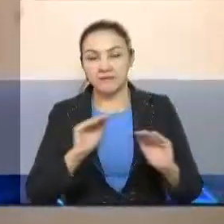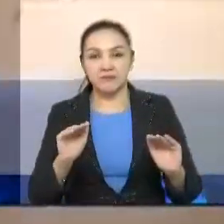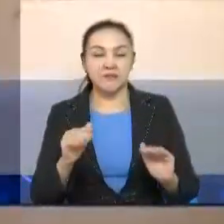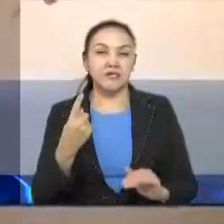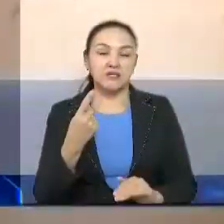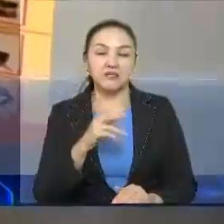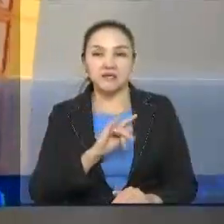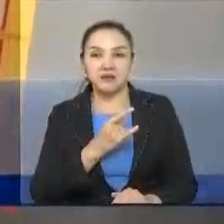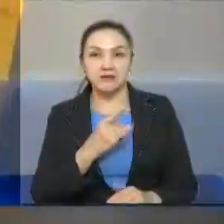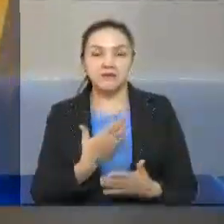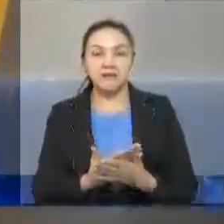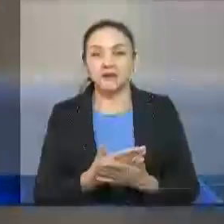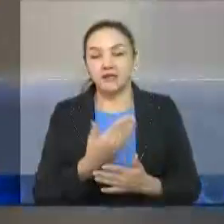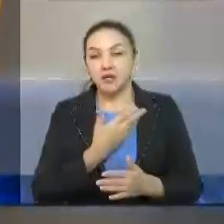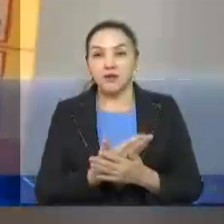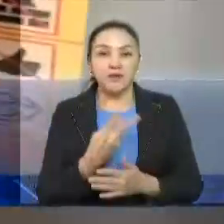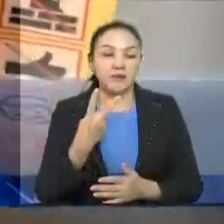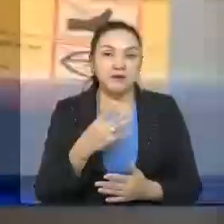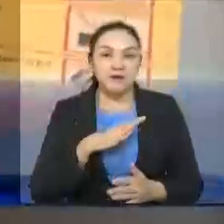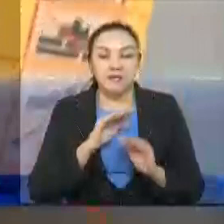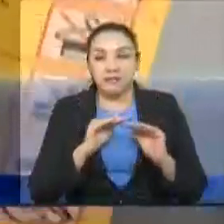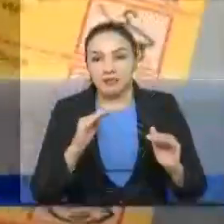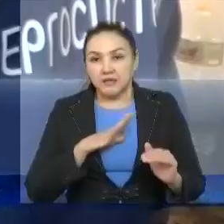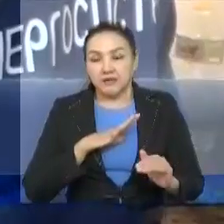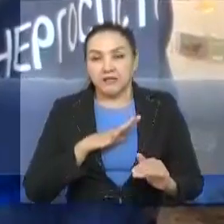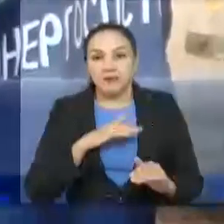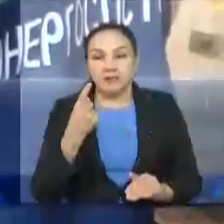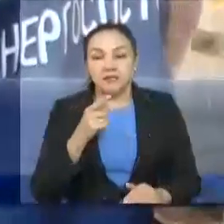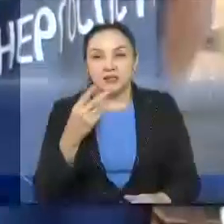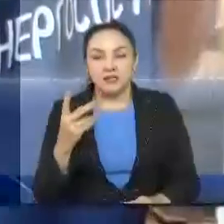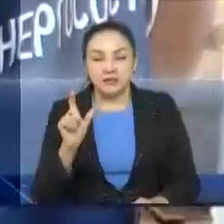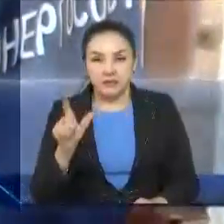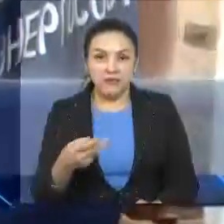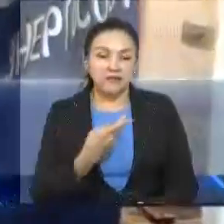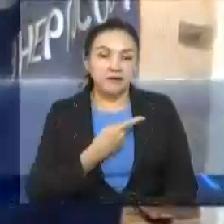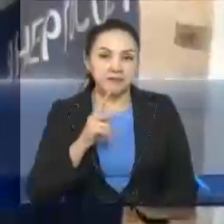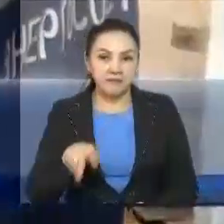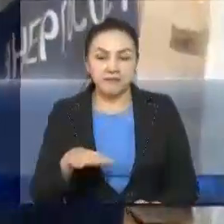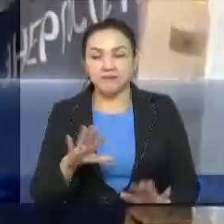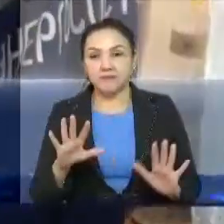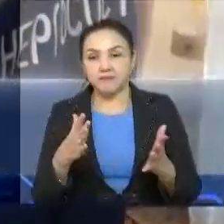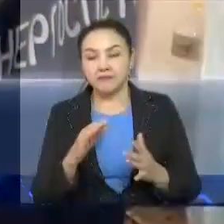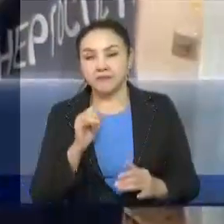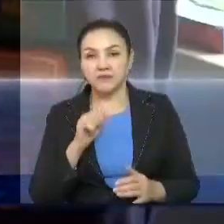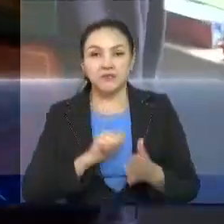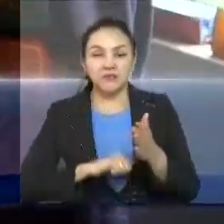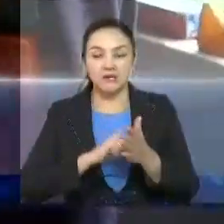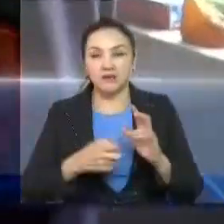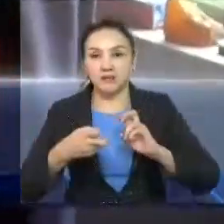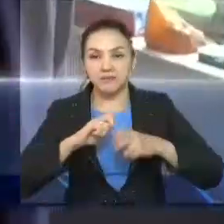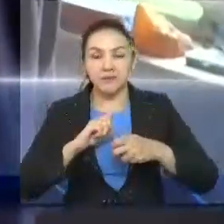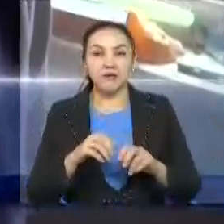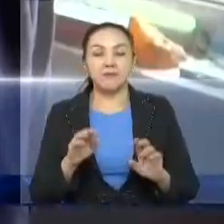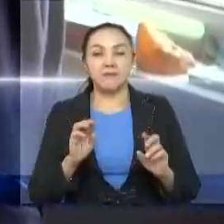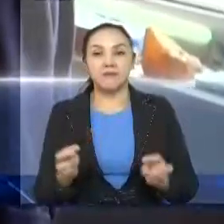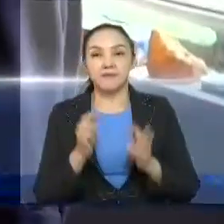ребенок. Отравились угарным газом 3, 2 из которых дети. Еще один человек погиб. Все несчастные случаи произошли по причине нарушения требований